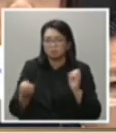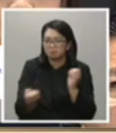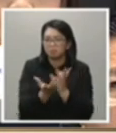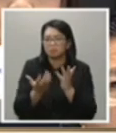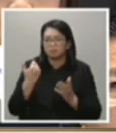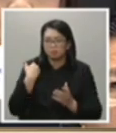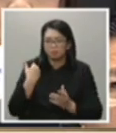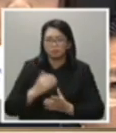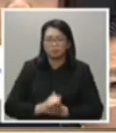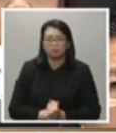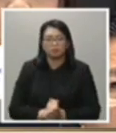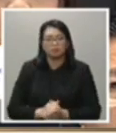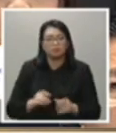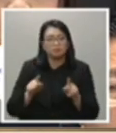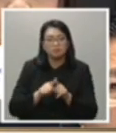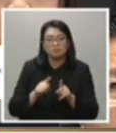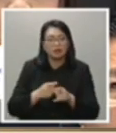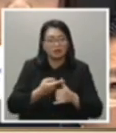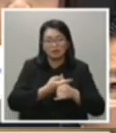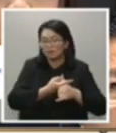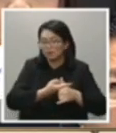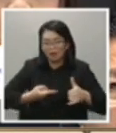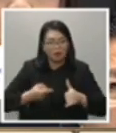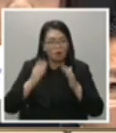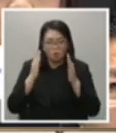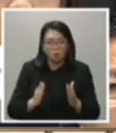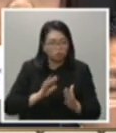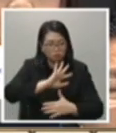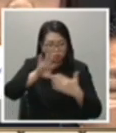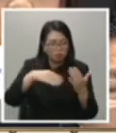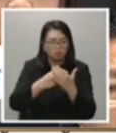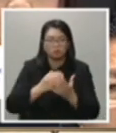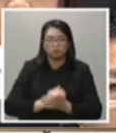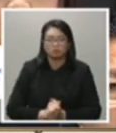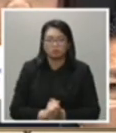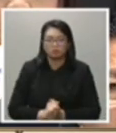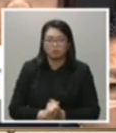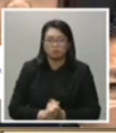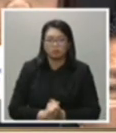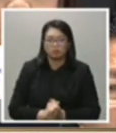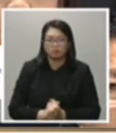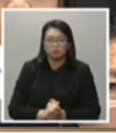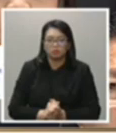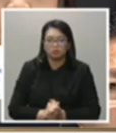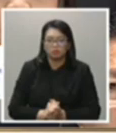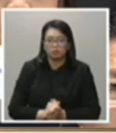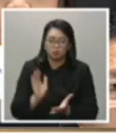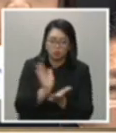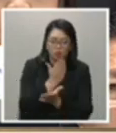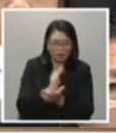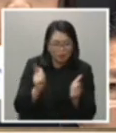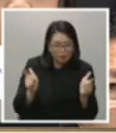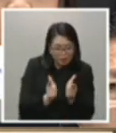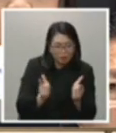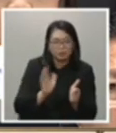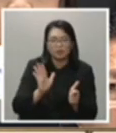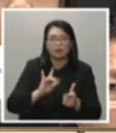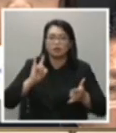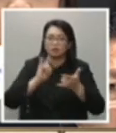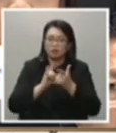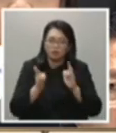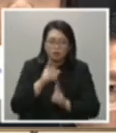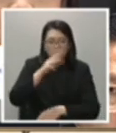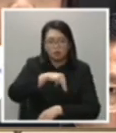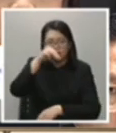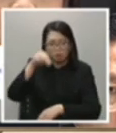ท่านกำลังฆ่าคนทั้งประเทศนะคะมันจะขยายไปเรื่อยๆมันจะไม่ใช่แค่ SME แล้ว คุณสุรัตน์ เซ็นทงเซ็นทันเดอะมงเดอะม